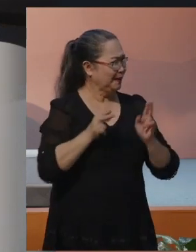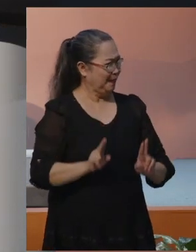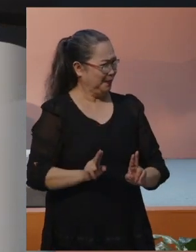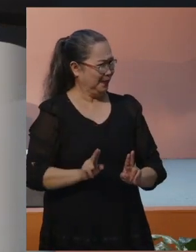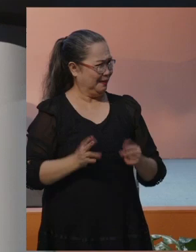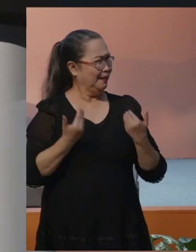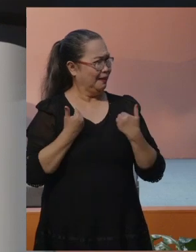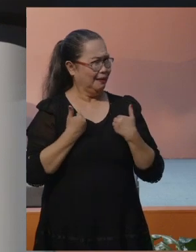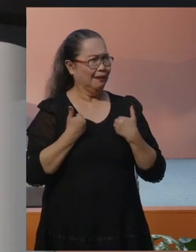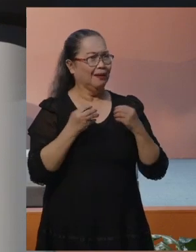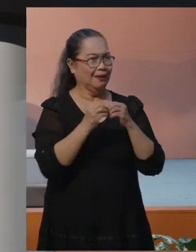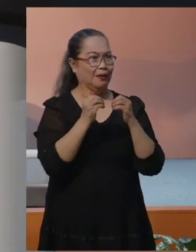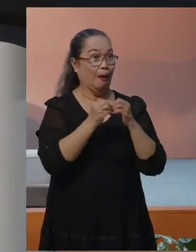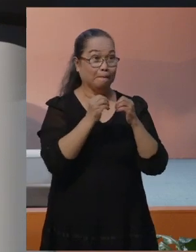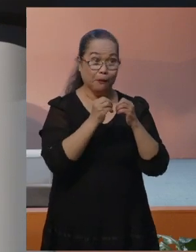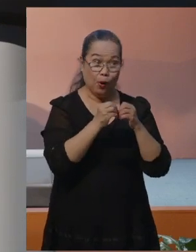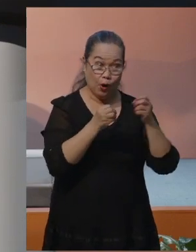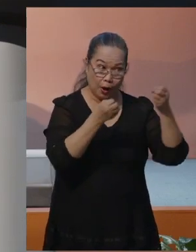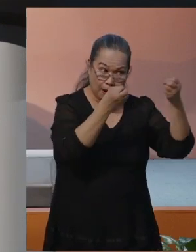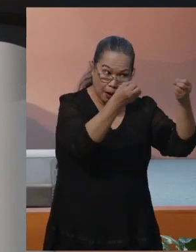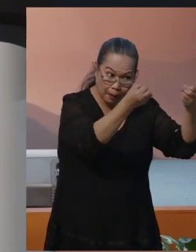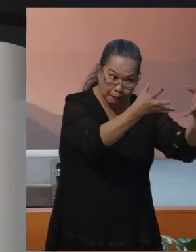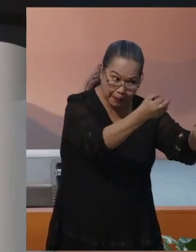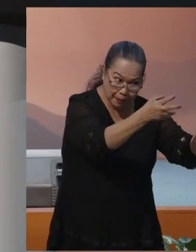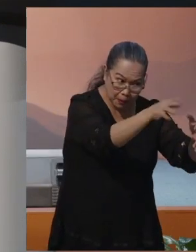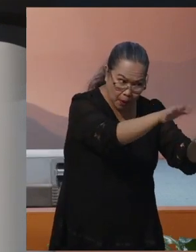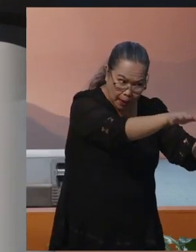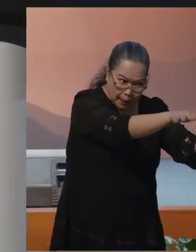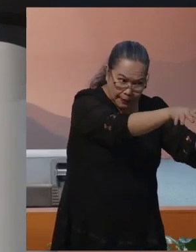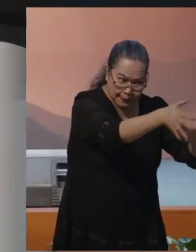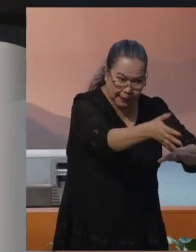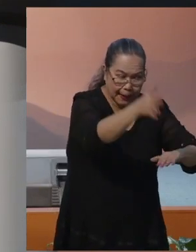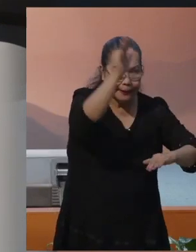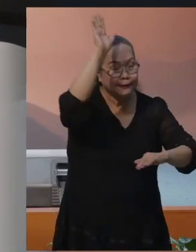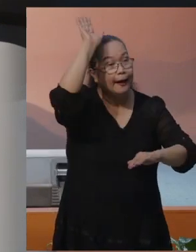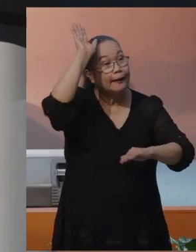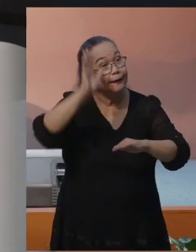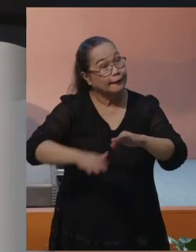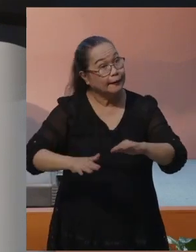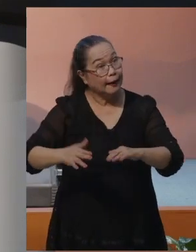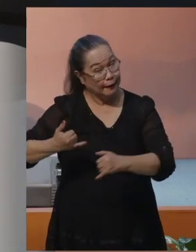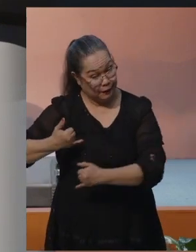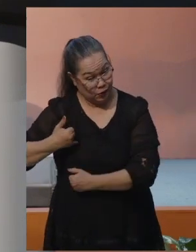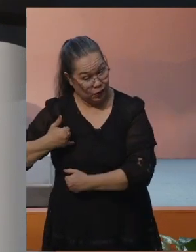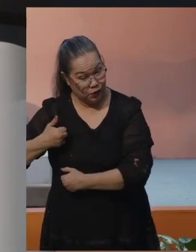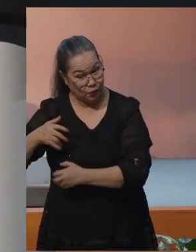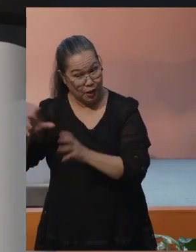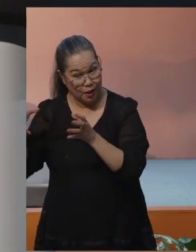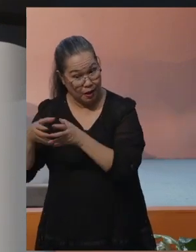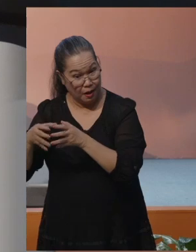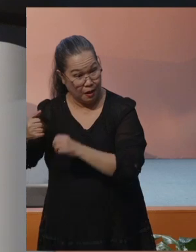There were more who died because of the hailstones than the sons of Israel killed with the sword.